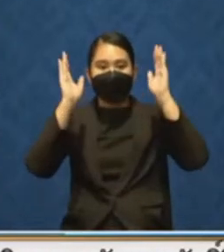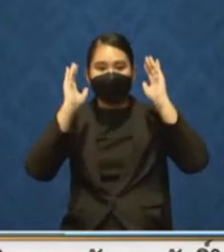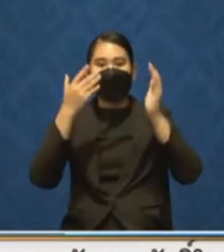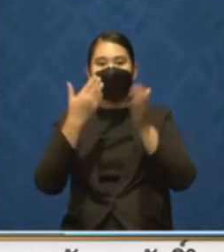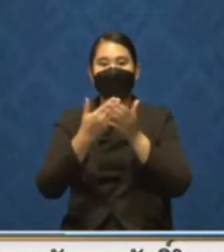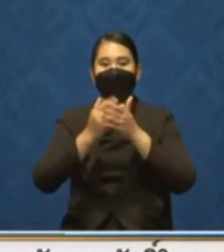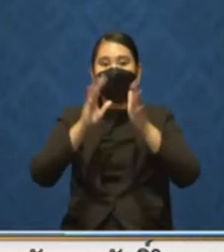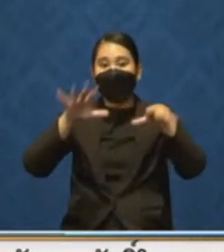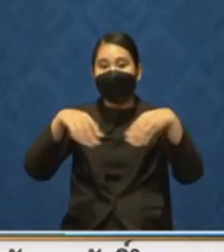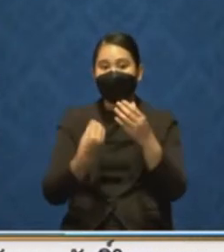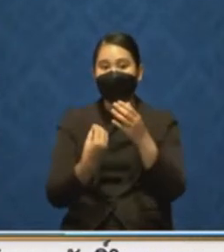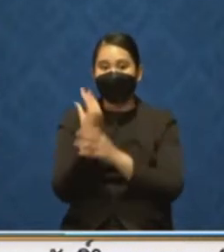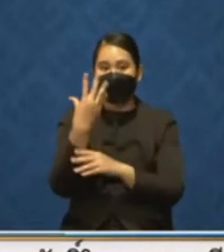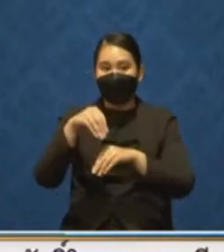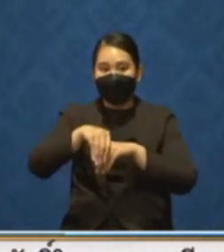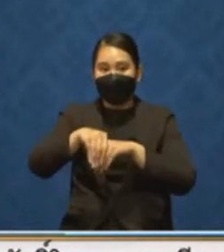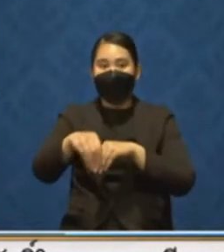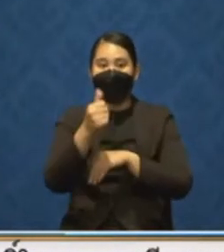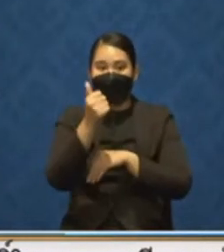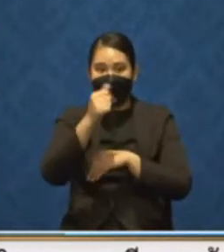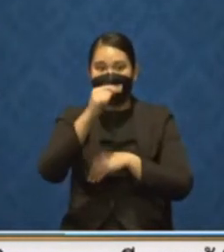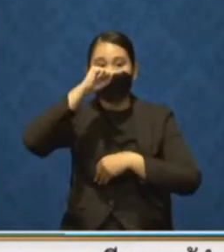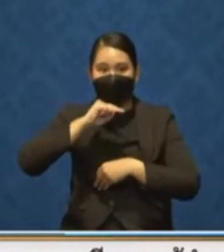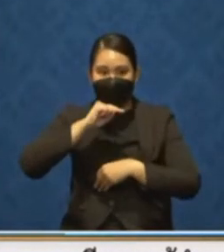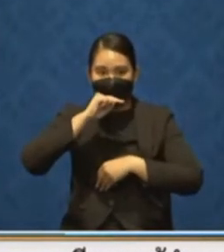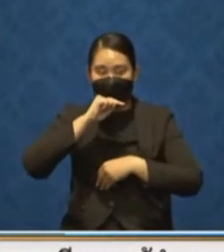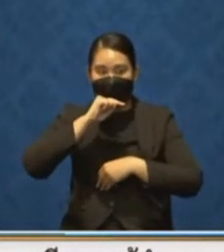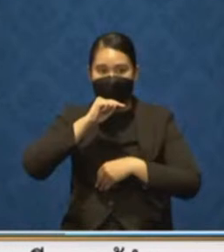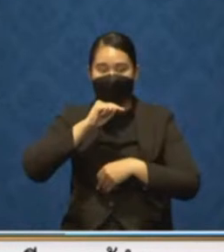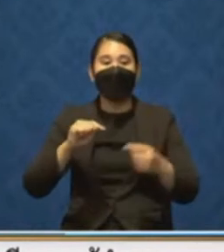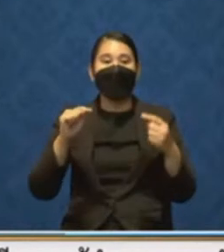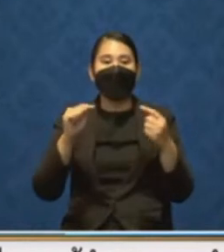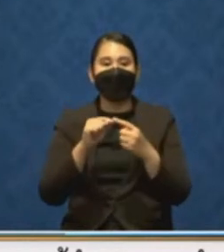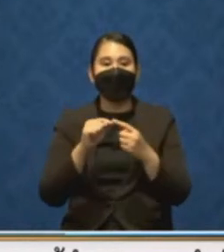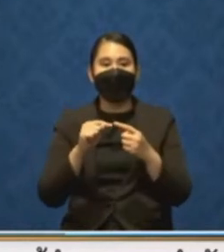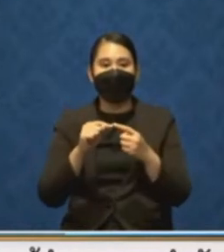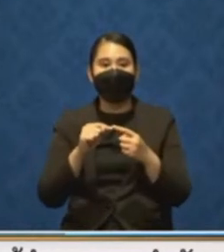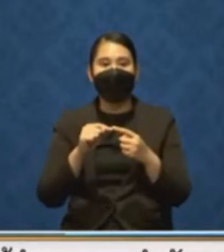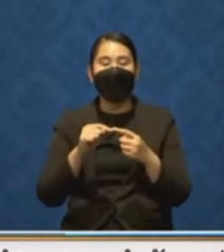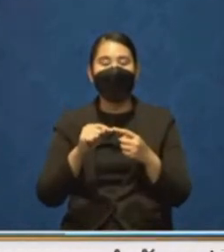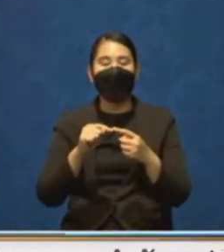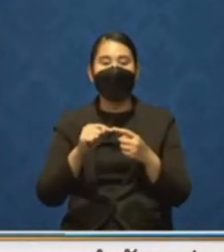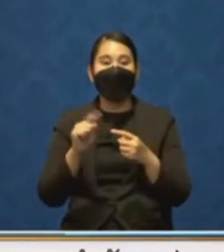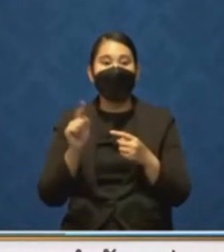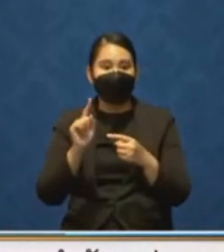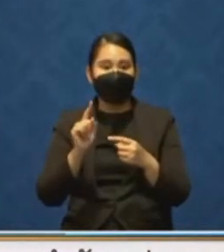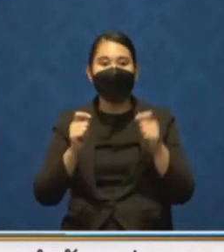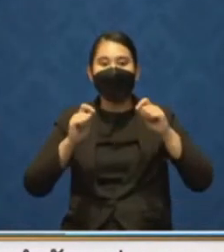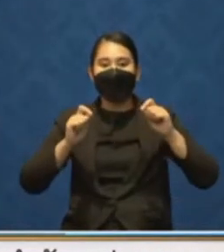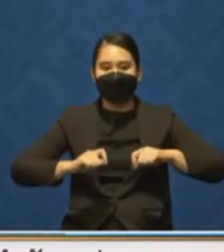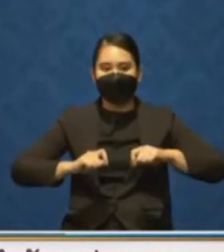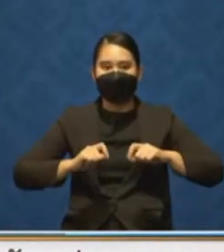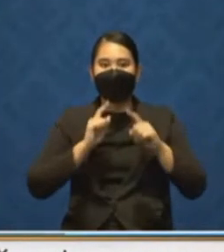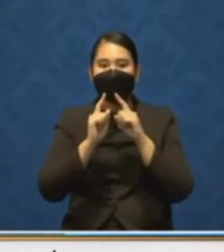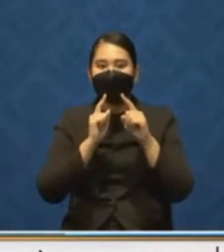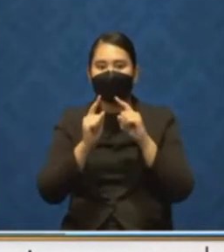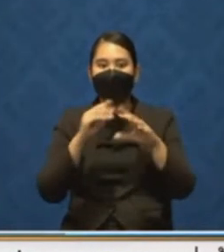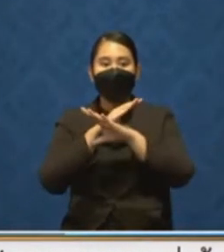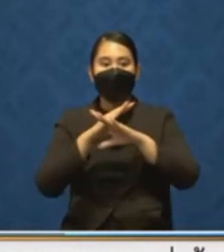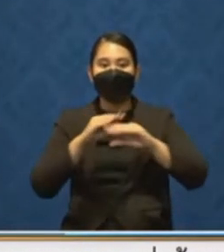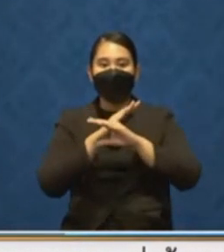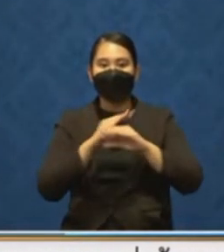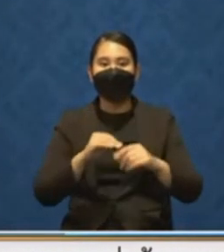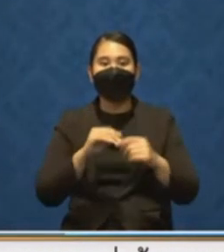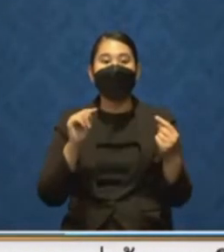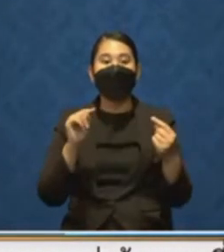การปลูกป่าได้แล้วทำให้ประเทศไทยก็ถูกกว่าเป็นการคาร์บอนได้ด้วยวันนี้ก็จะมีการทำสัญญาและเปลี่ยนอะไรกันทำกับประเทศ